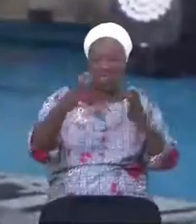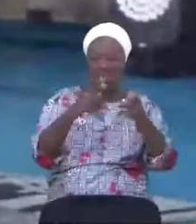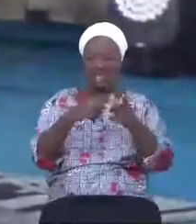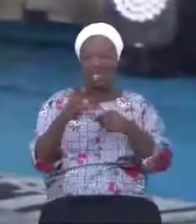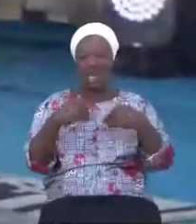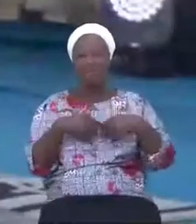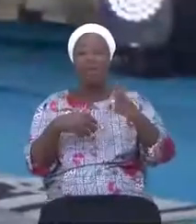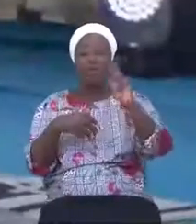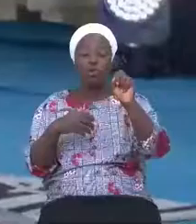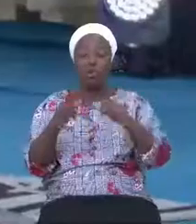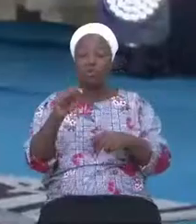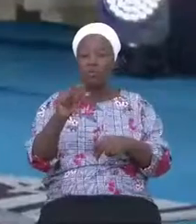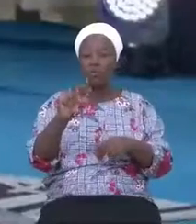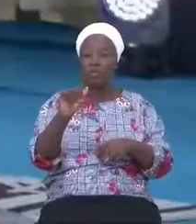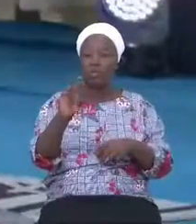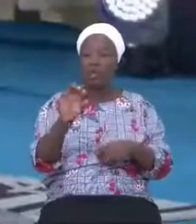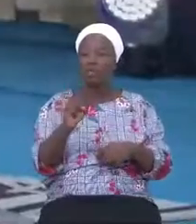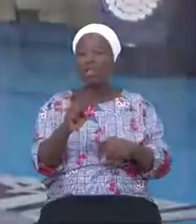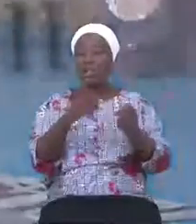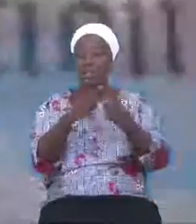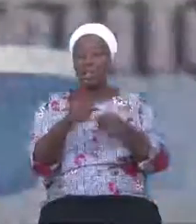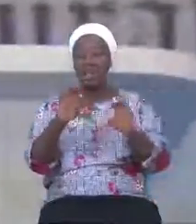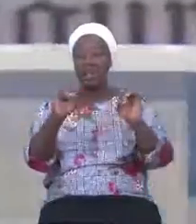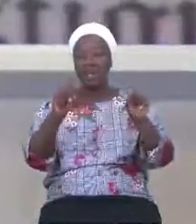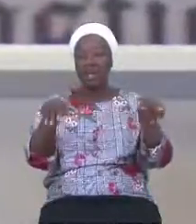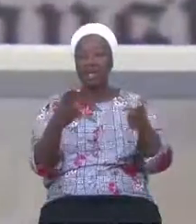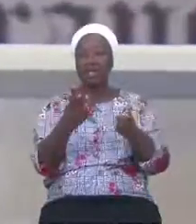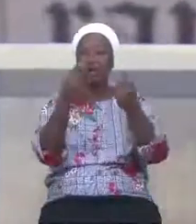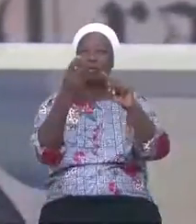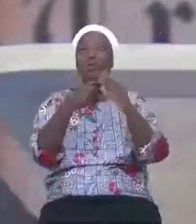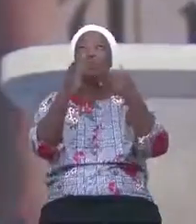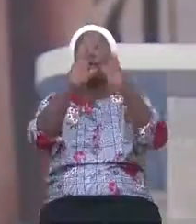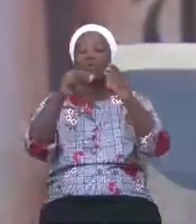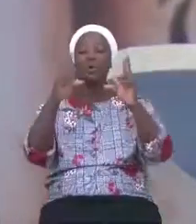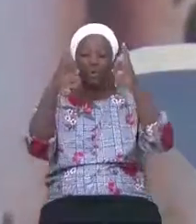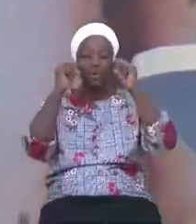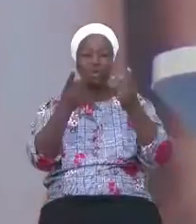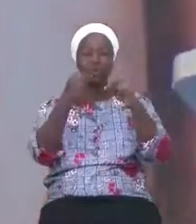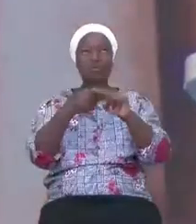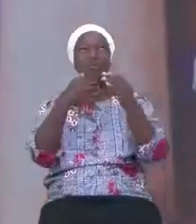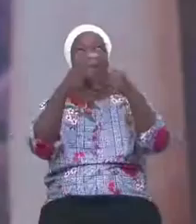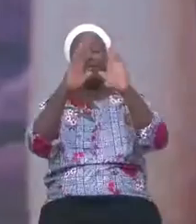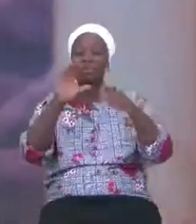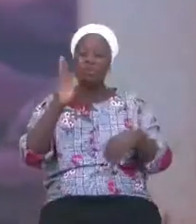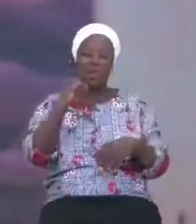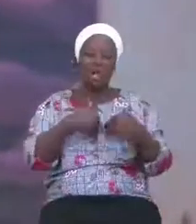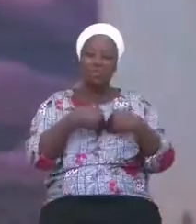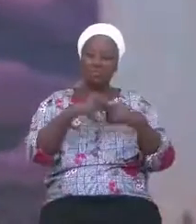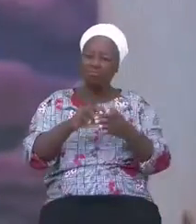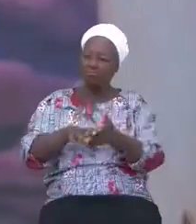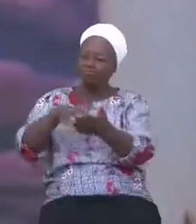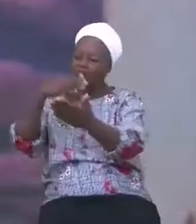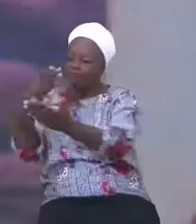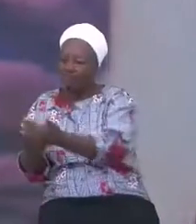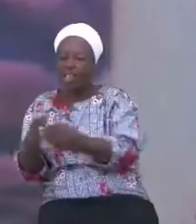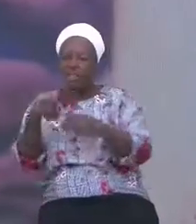12 tribus. Et Élie venant du ciel, Moïse venant du ciel, il pouvait atterrir